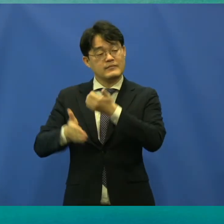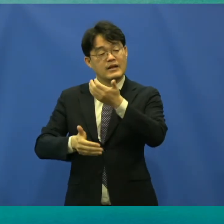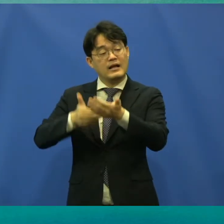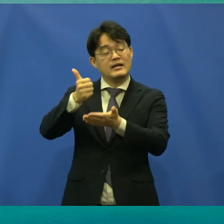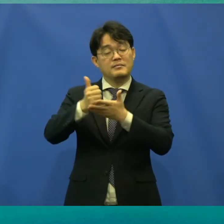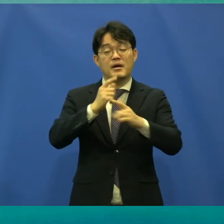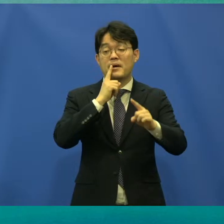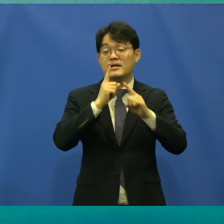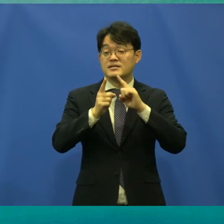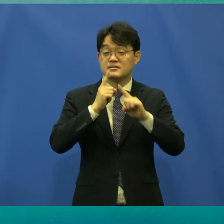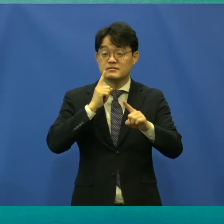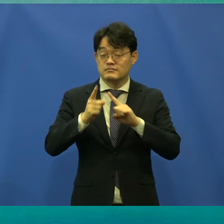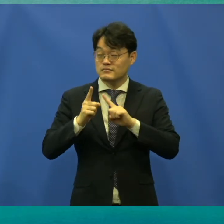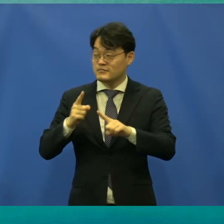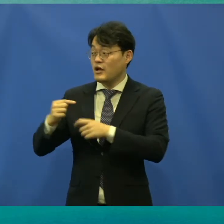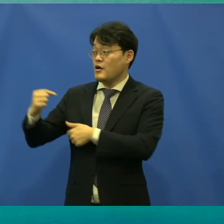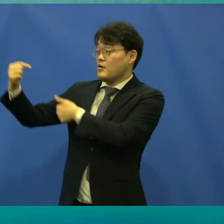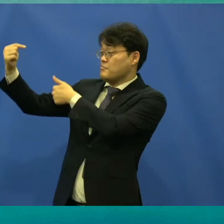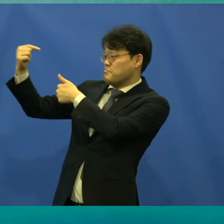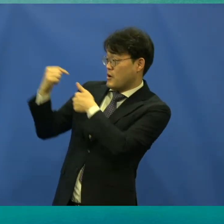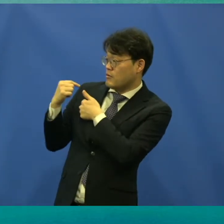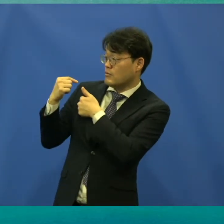하나님의 속을 썩였는지 우리는 모릅니다.